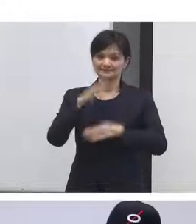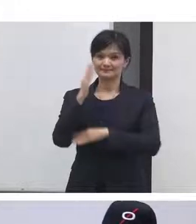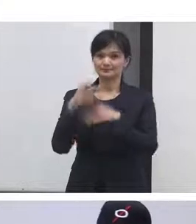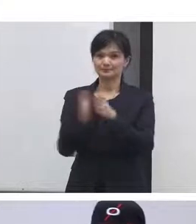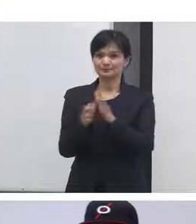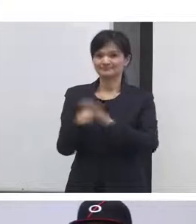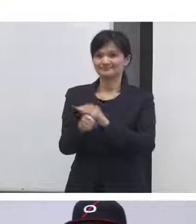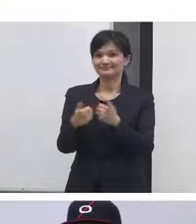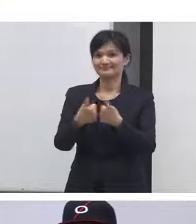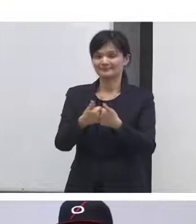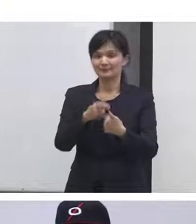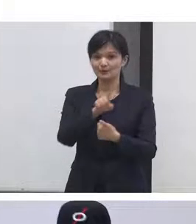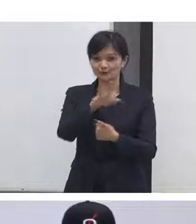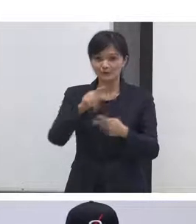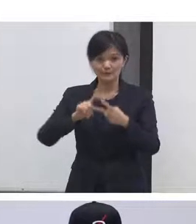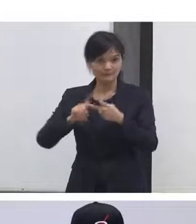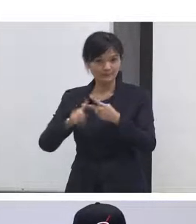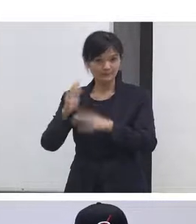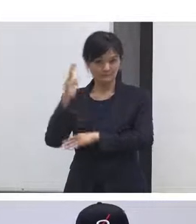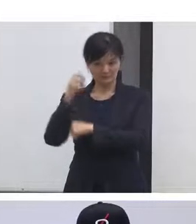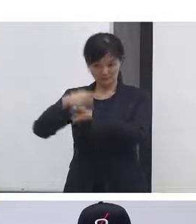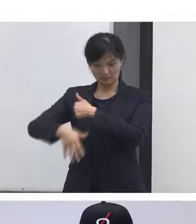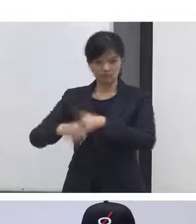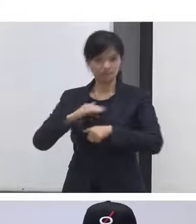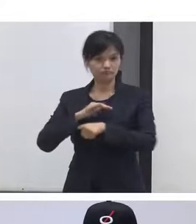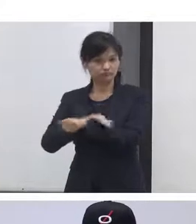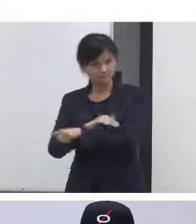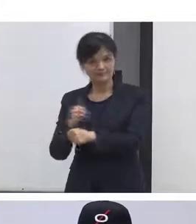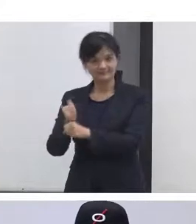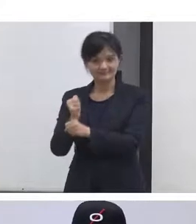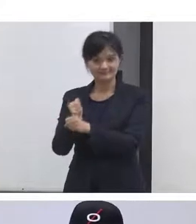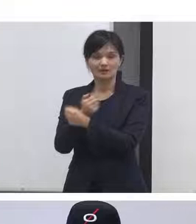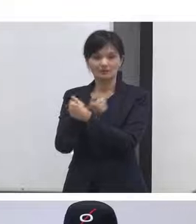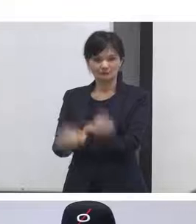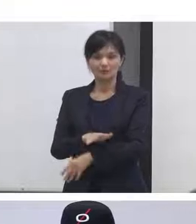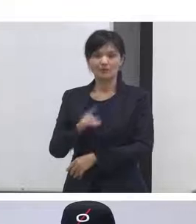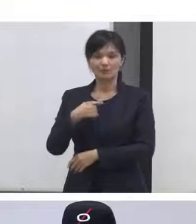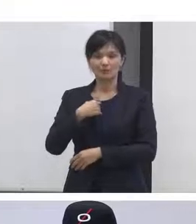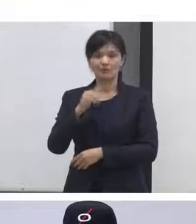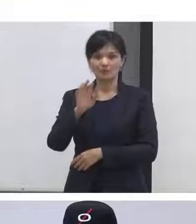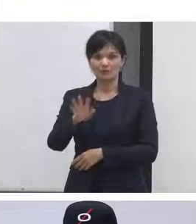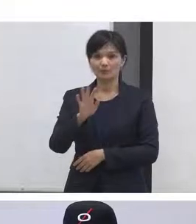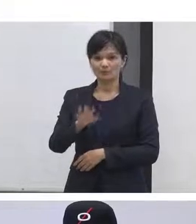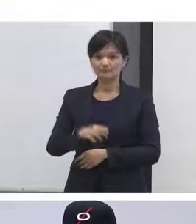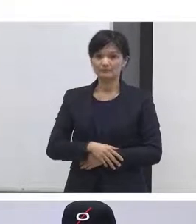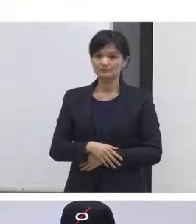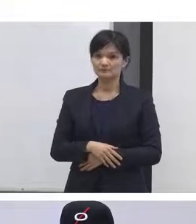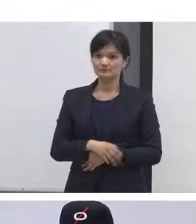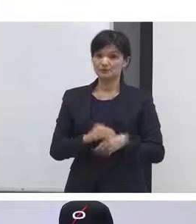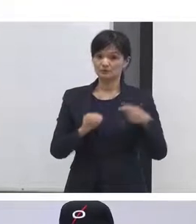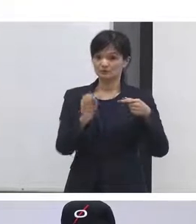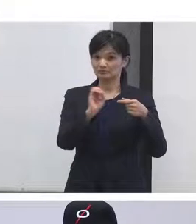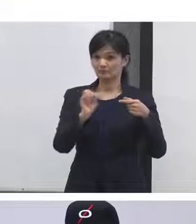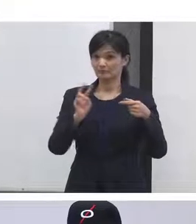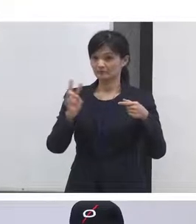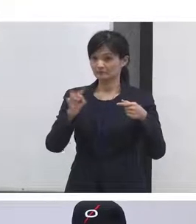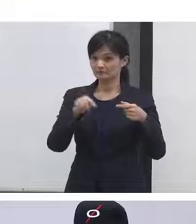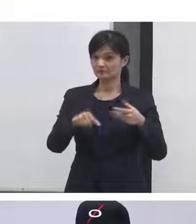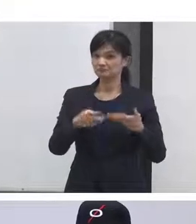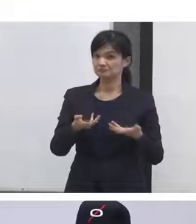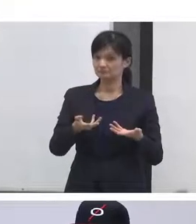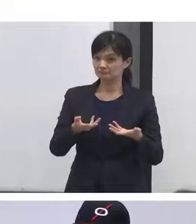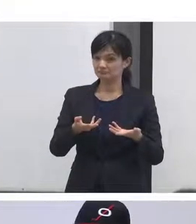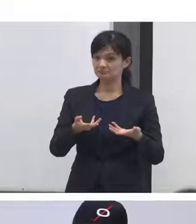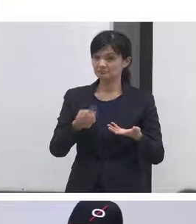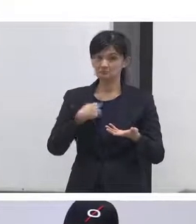我实际进入到整个政治体系里面，但这件事情还是回归到说 G0B 它一直是一个